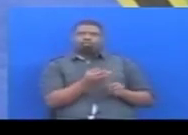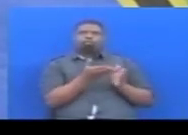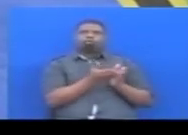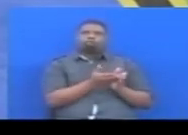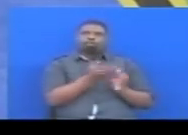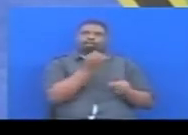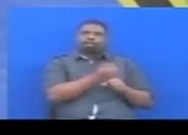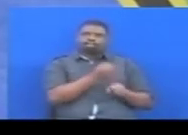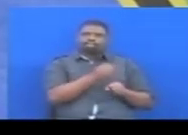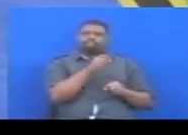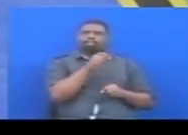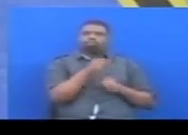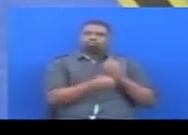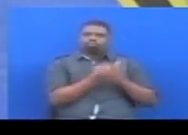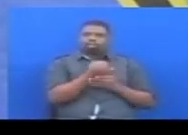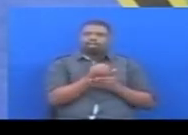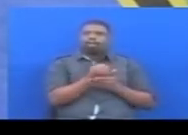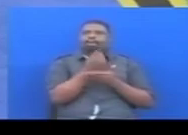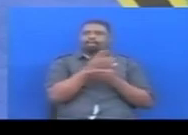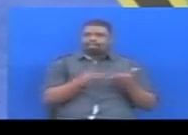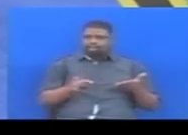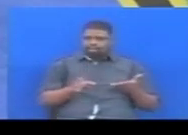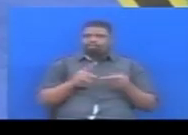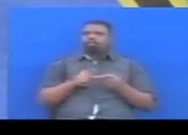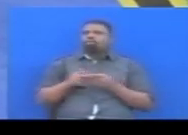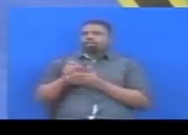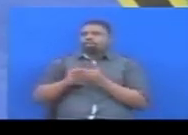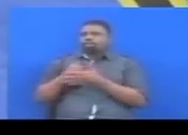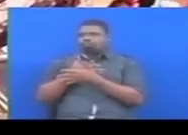hiyo kutokea bara na waliandika anwani za bara.